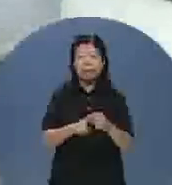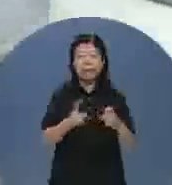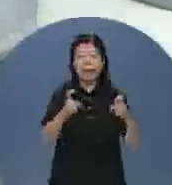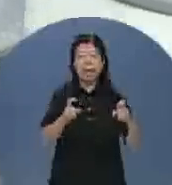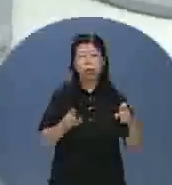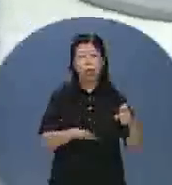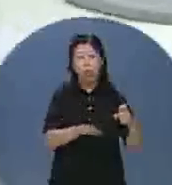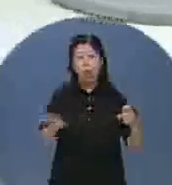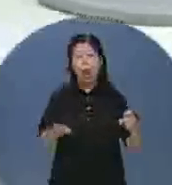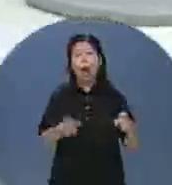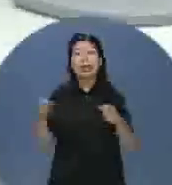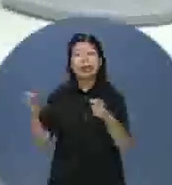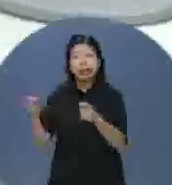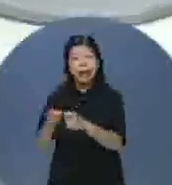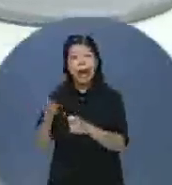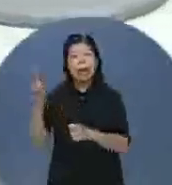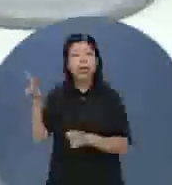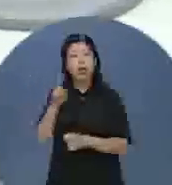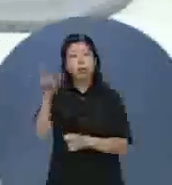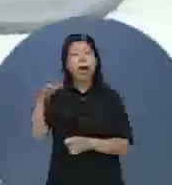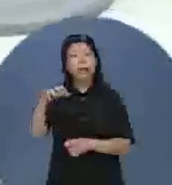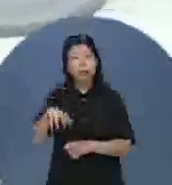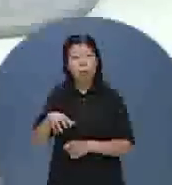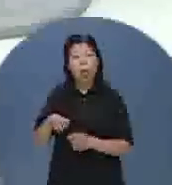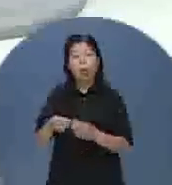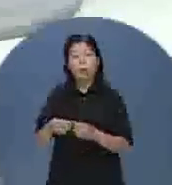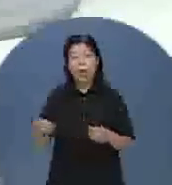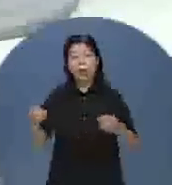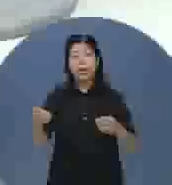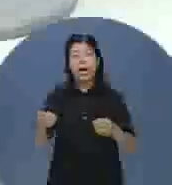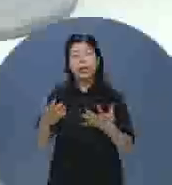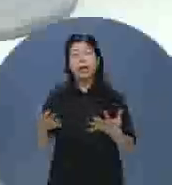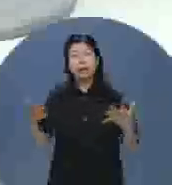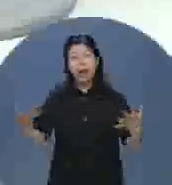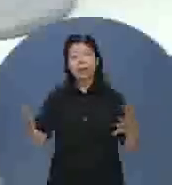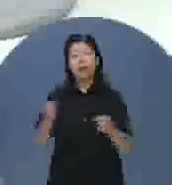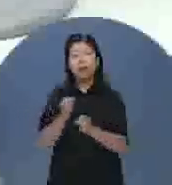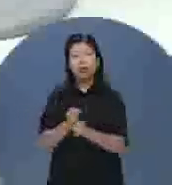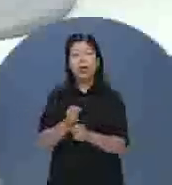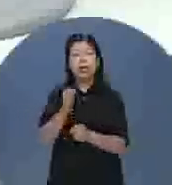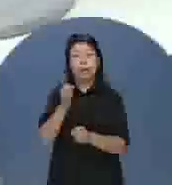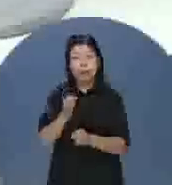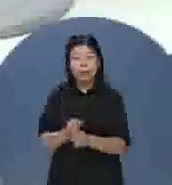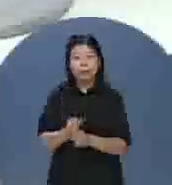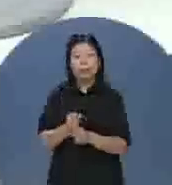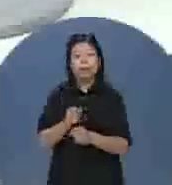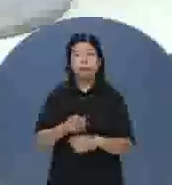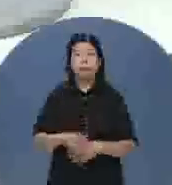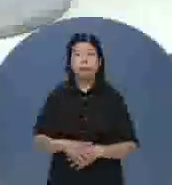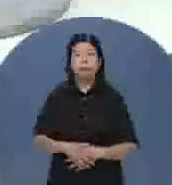京からほど近い生駒でも素焼きの生産が盛んに行われたと言われています。